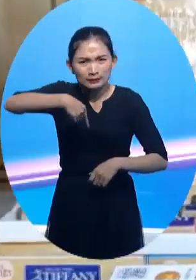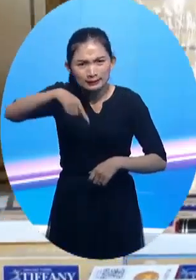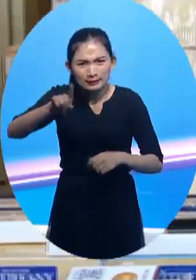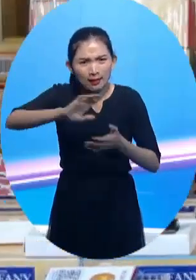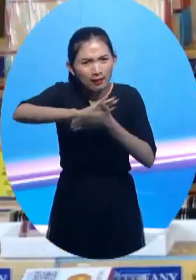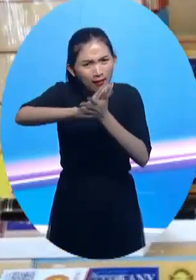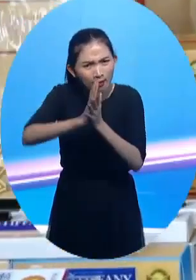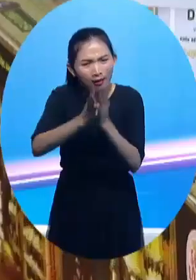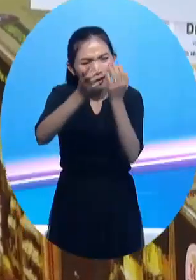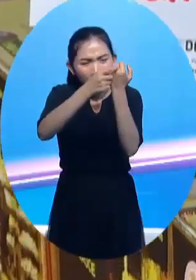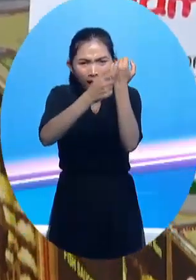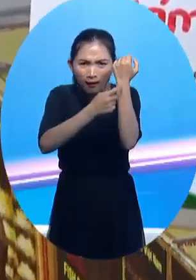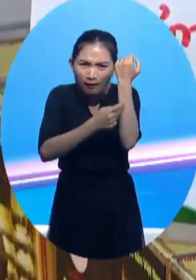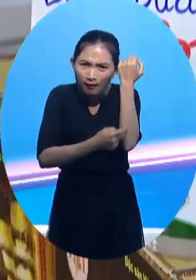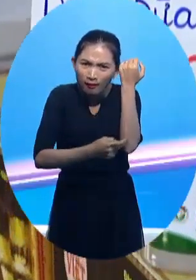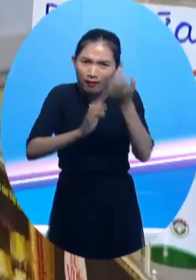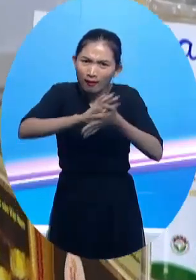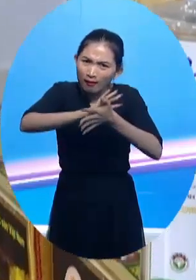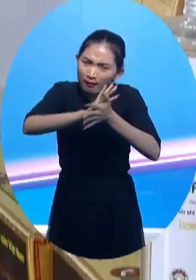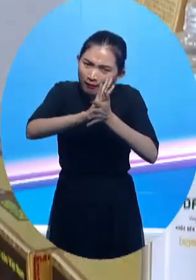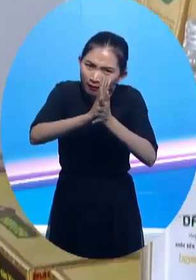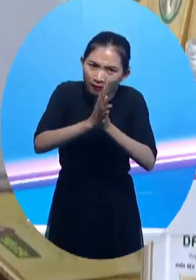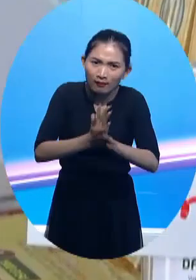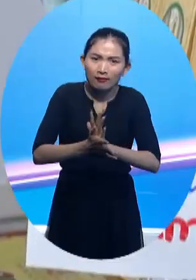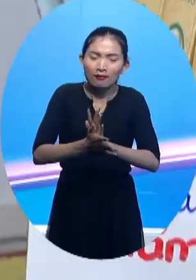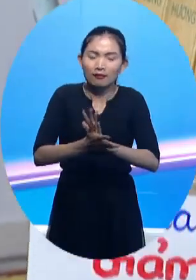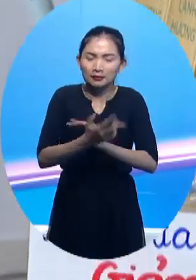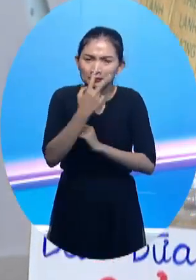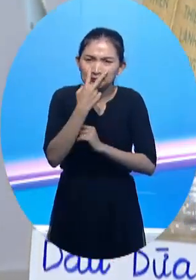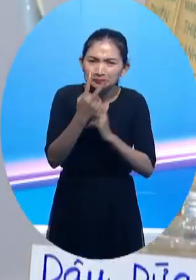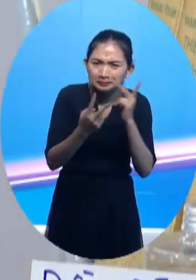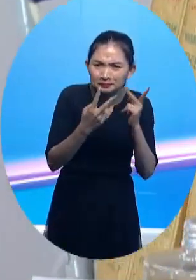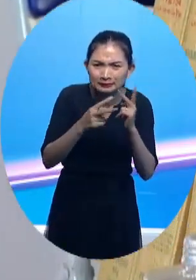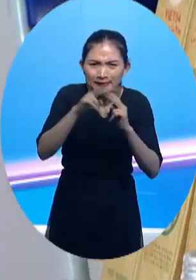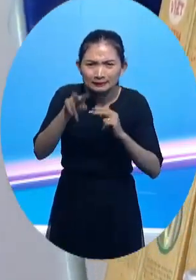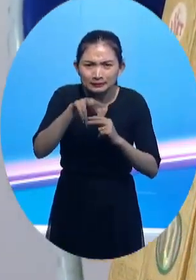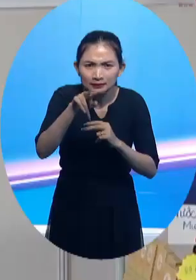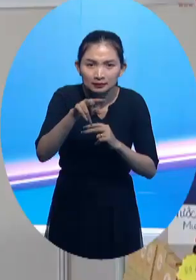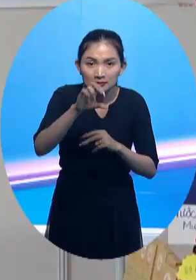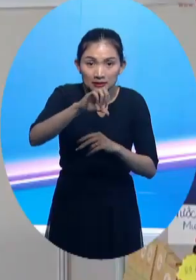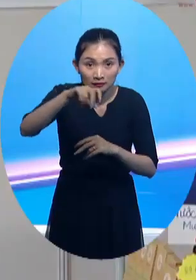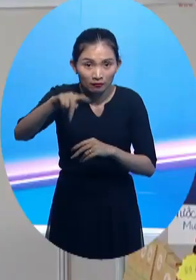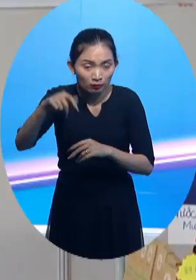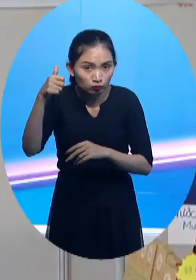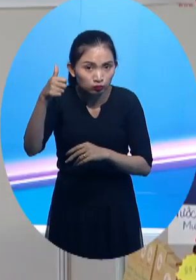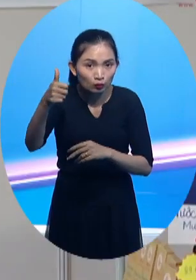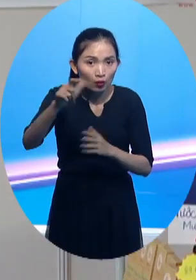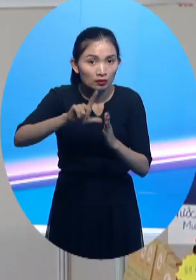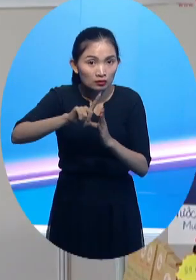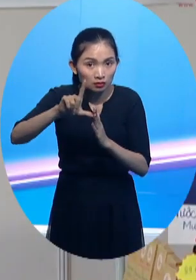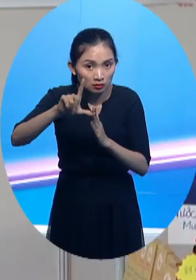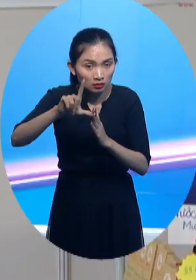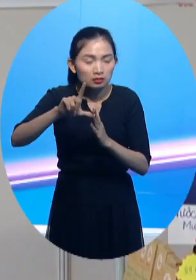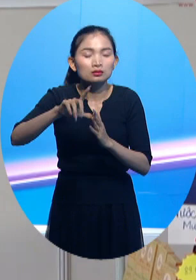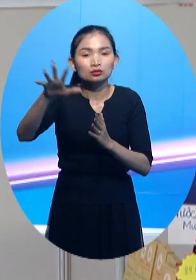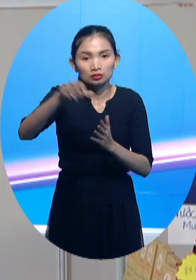của cái Việt Nam mình để tìm ra những cái sản phẩm đạt chất lượng để đưa đến phân phối